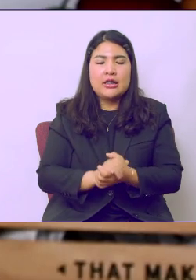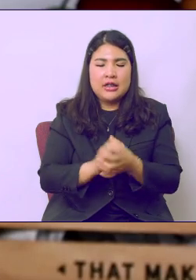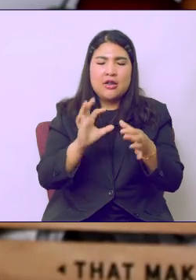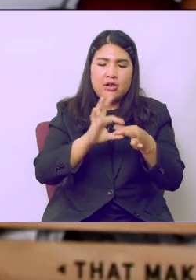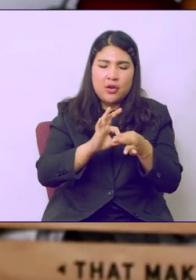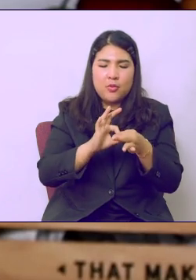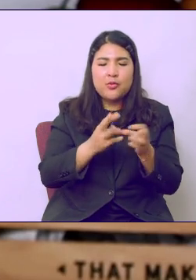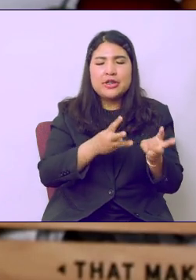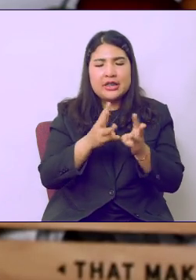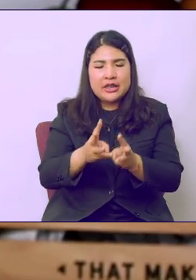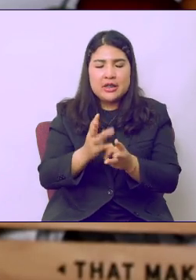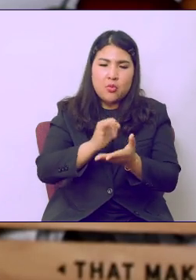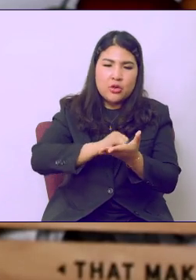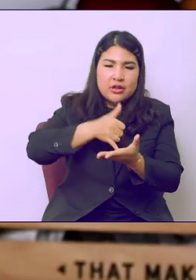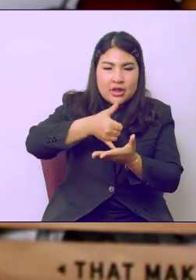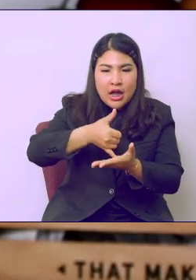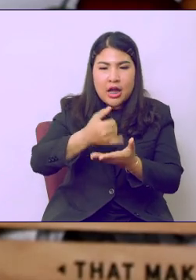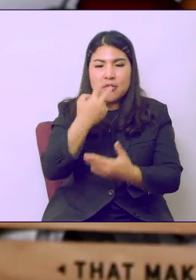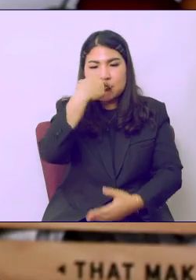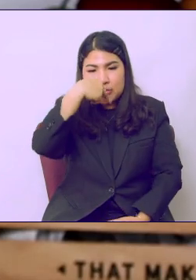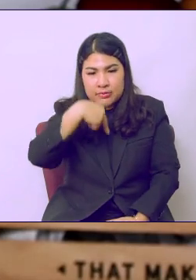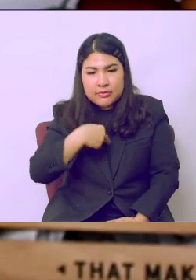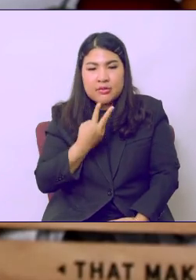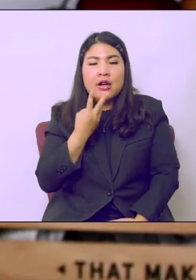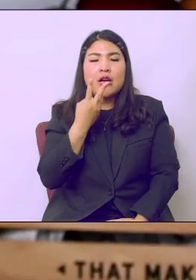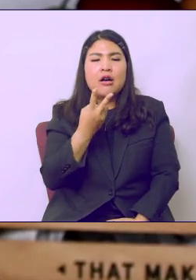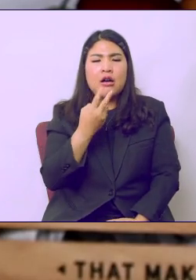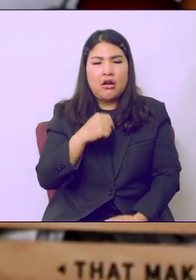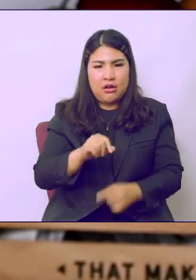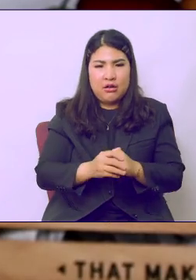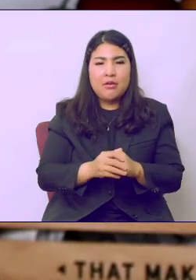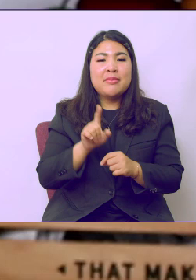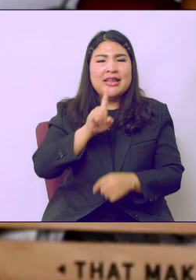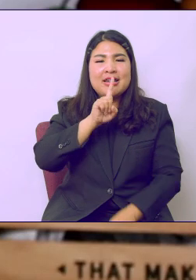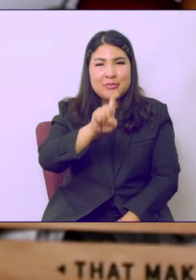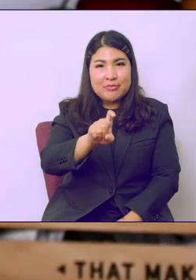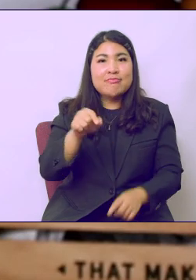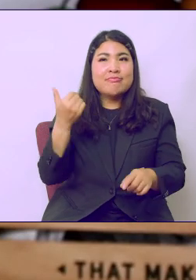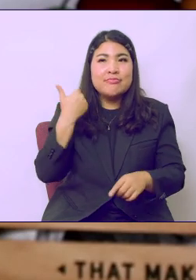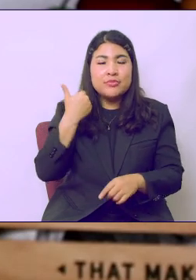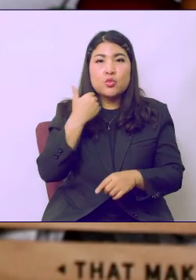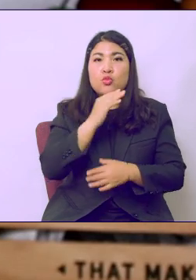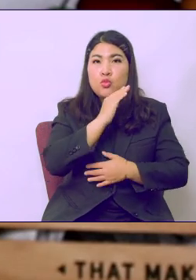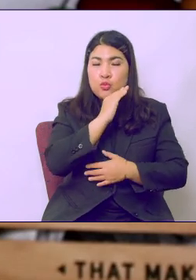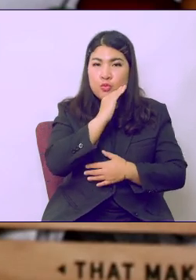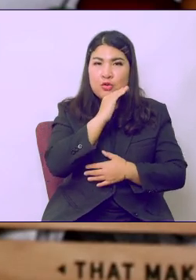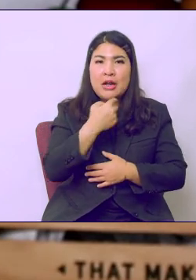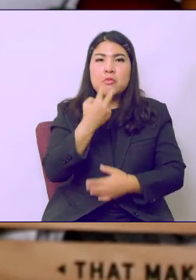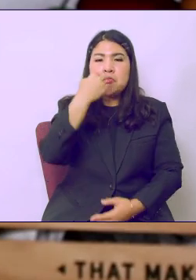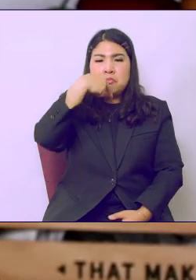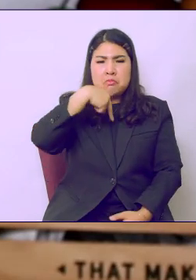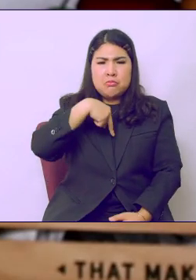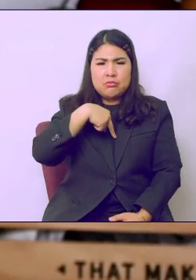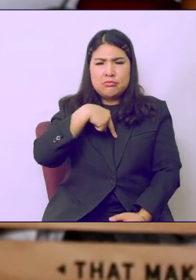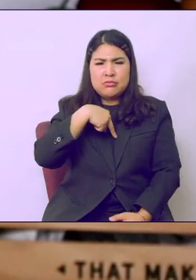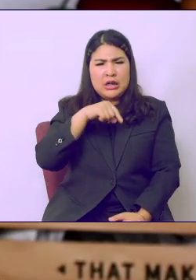เนาะก็ต้องปรับท่านะครับปรับท่าเลยอ่ะปรับลมหายใจคือก็ก็จะมีคำถามนึงที่ลิงก์กับอันเนี้ยคือบอกว่าถ้าลมหายใจ